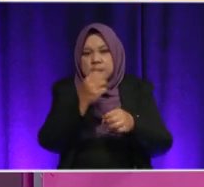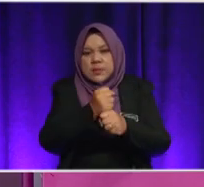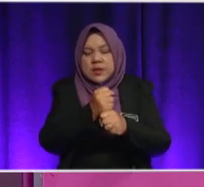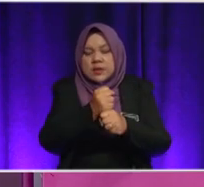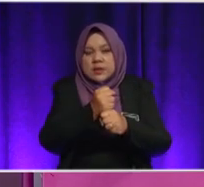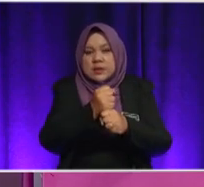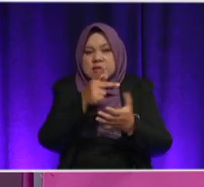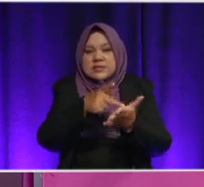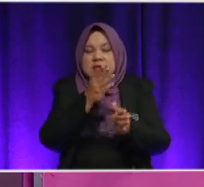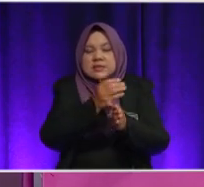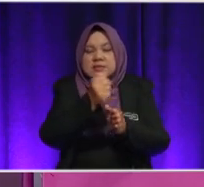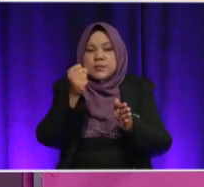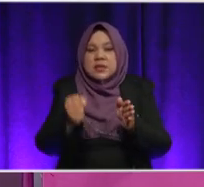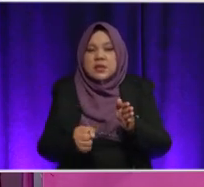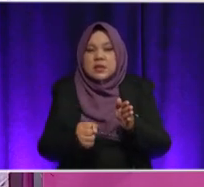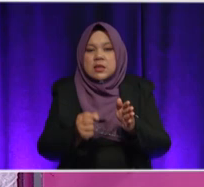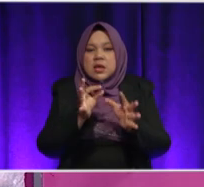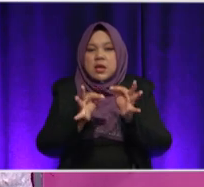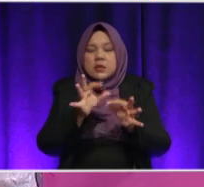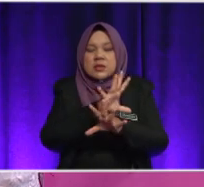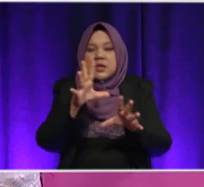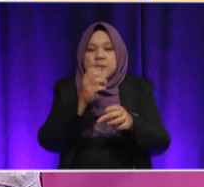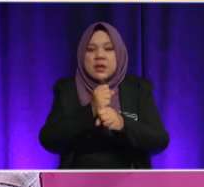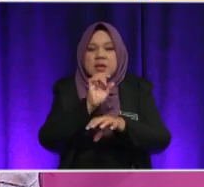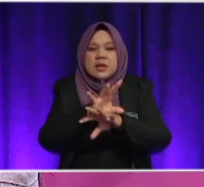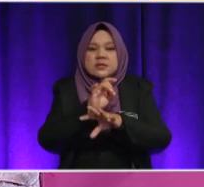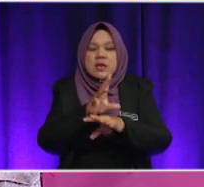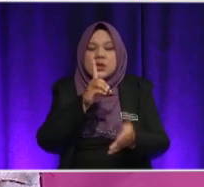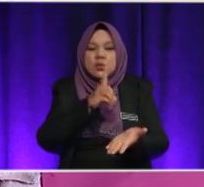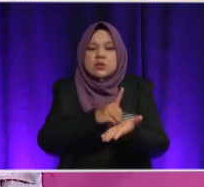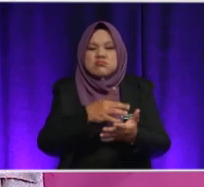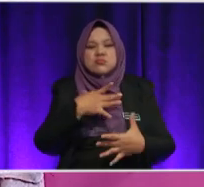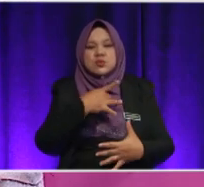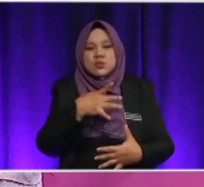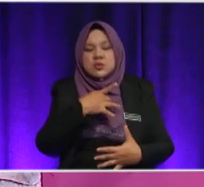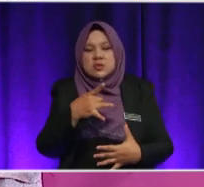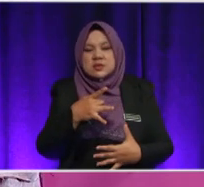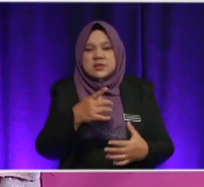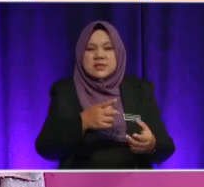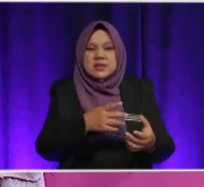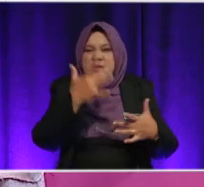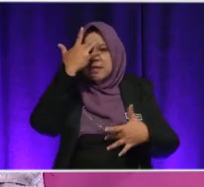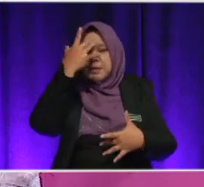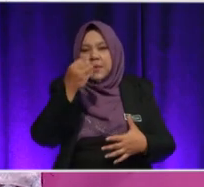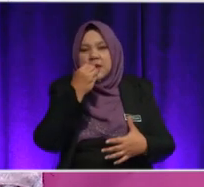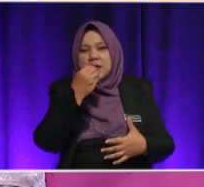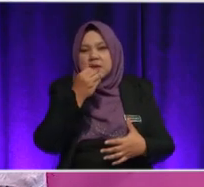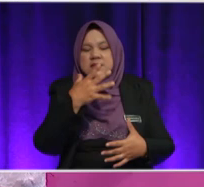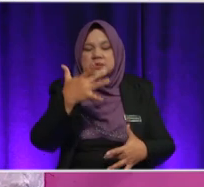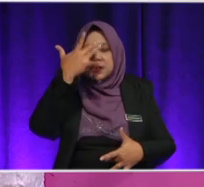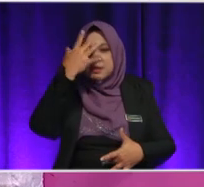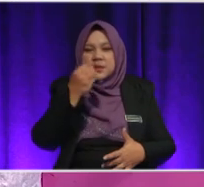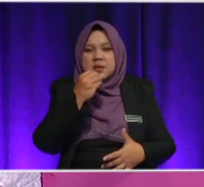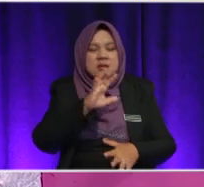menggunakan tanpa nasihat teman kita gunakan tanpa nasi uduk suka-suku aja eh sakit nama kubah inilah nama kubah itulah